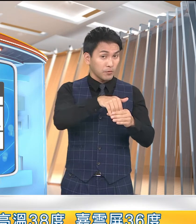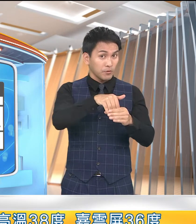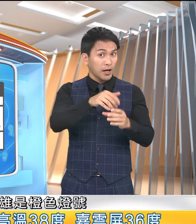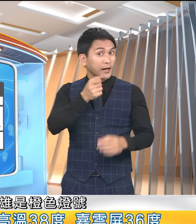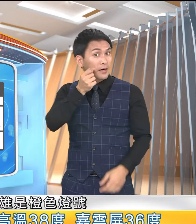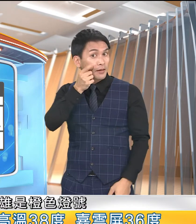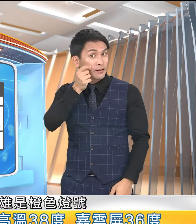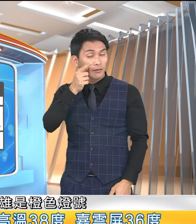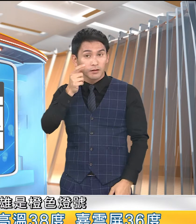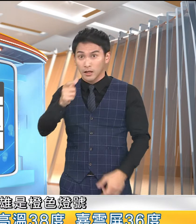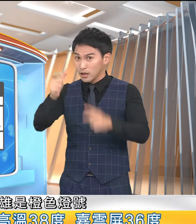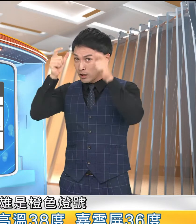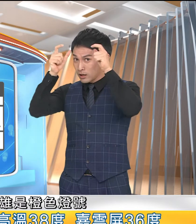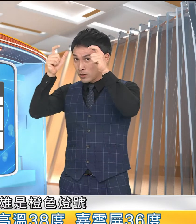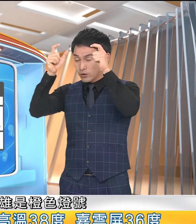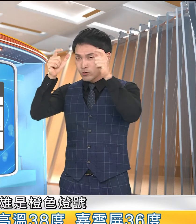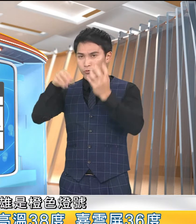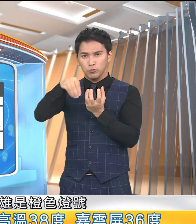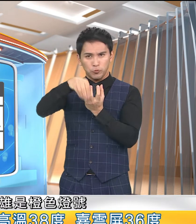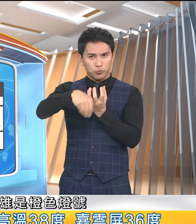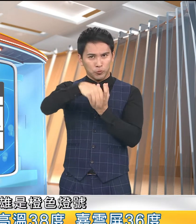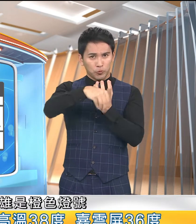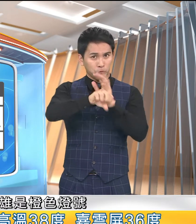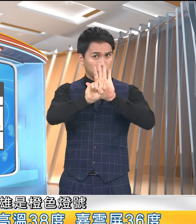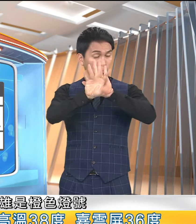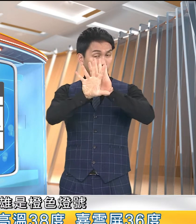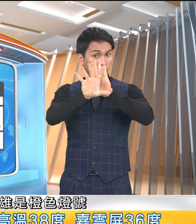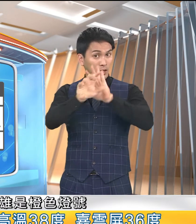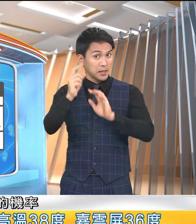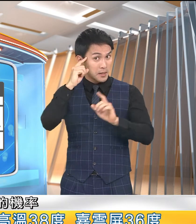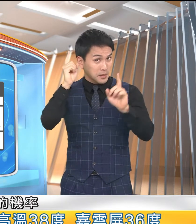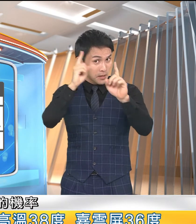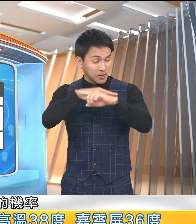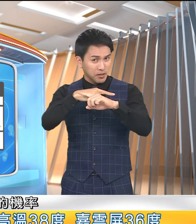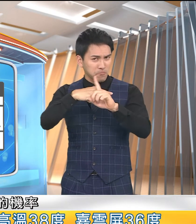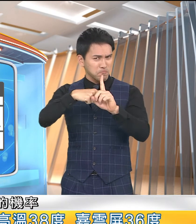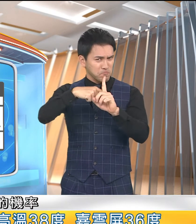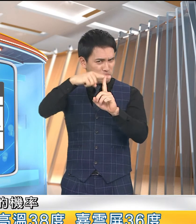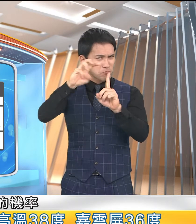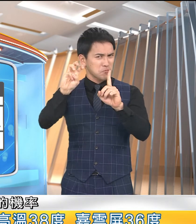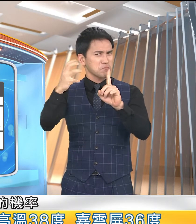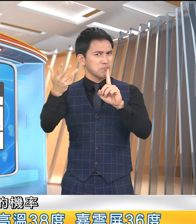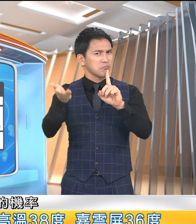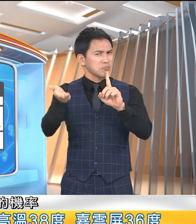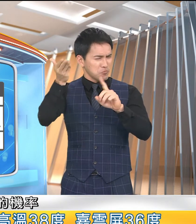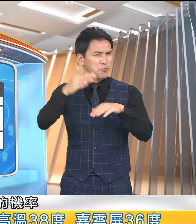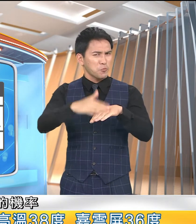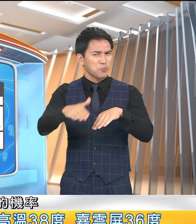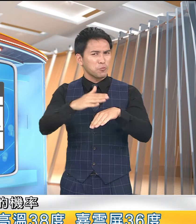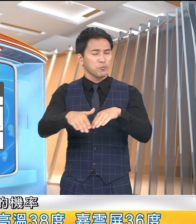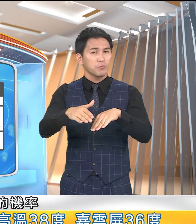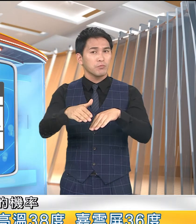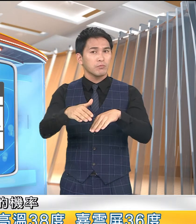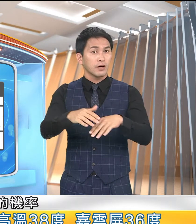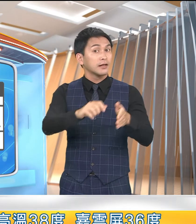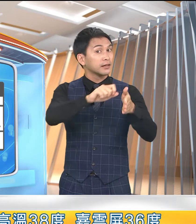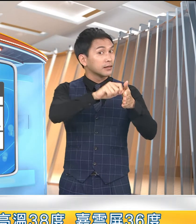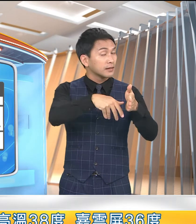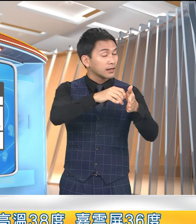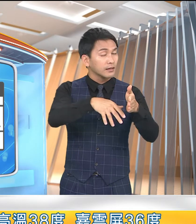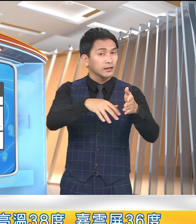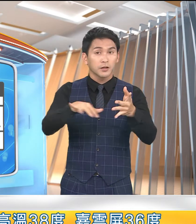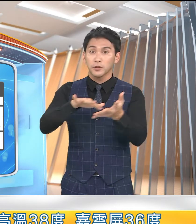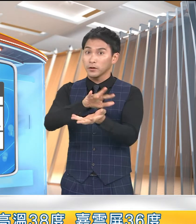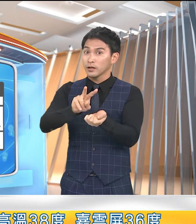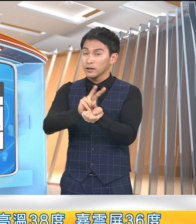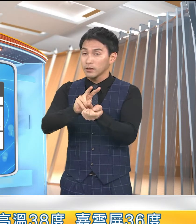可以看到，南投、台南还有高雄是橙色灯号，有38度高温出现的几率。